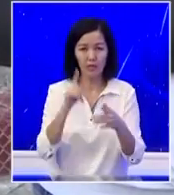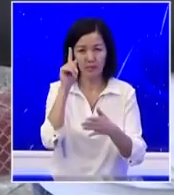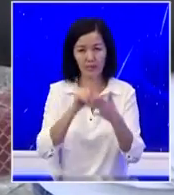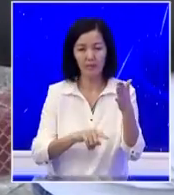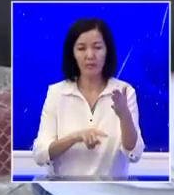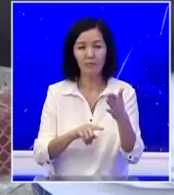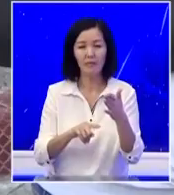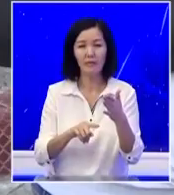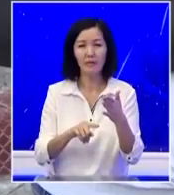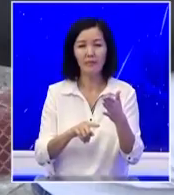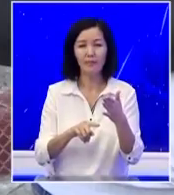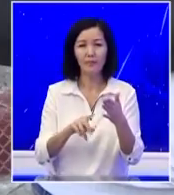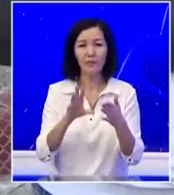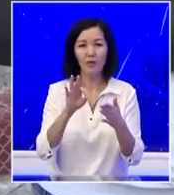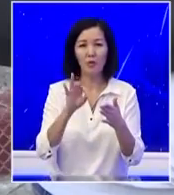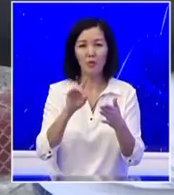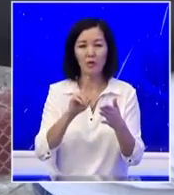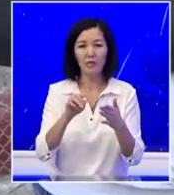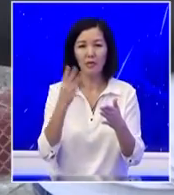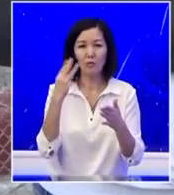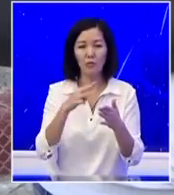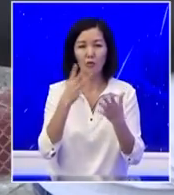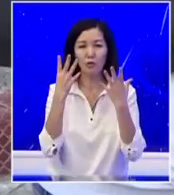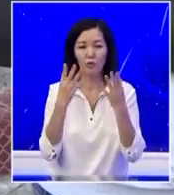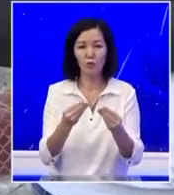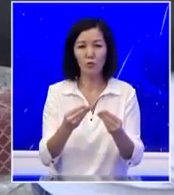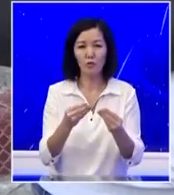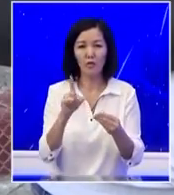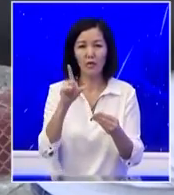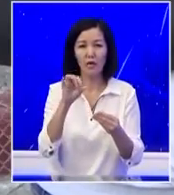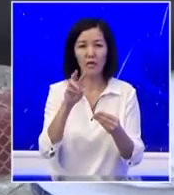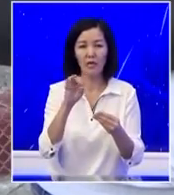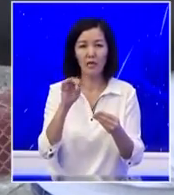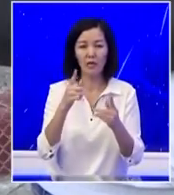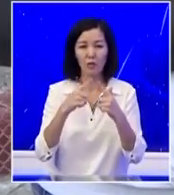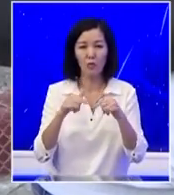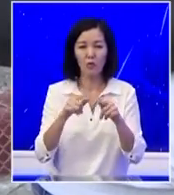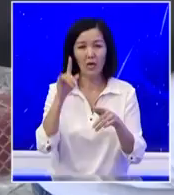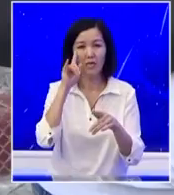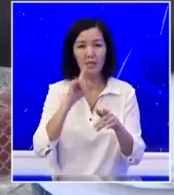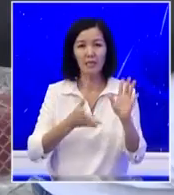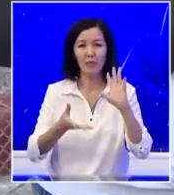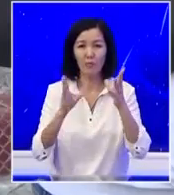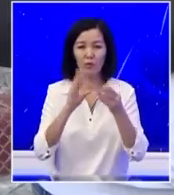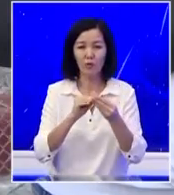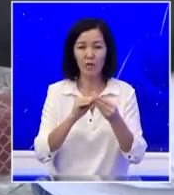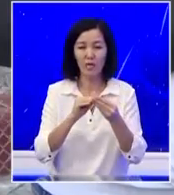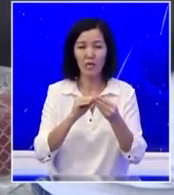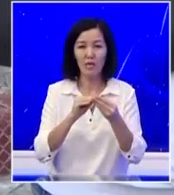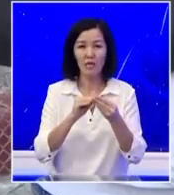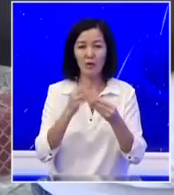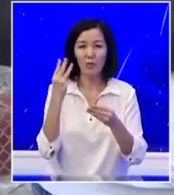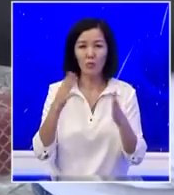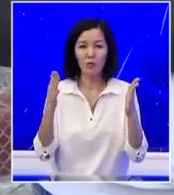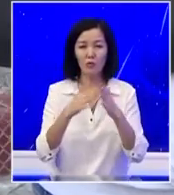осы ораза айының 30 күнінде харекет қоры жаңағы Қазақстан Республикасы көлемінде 30